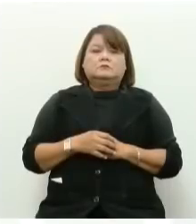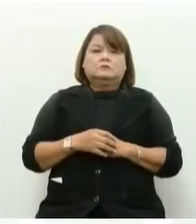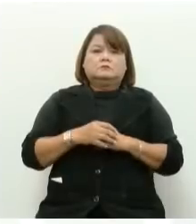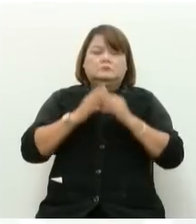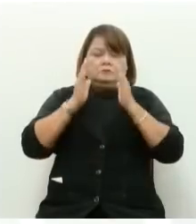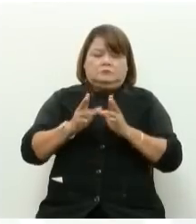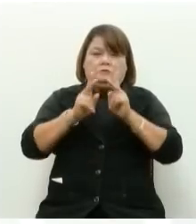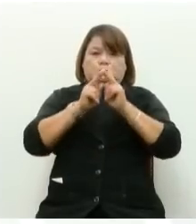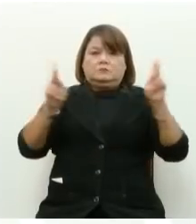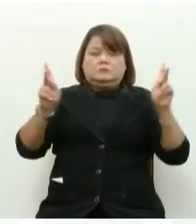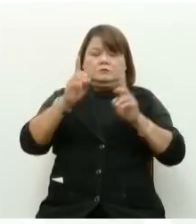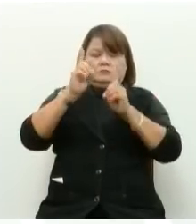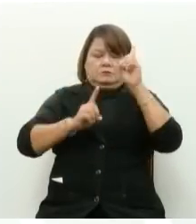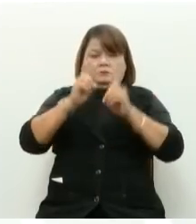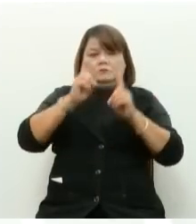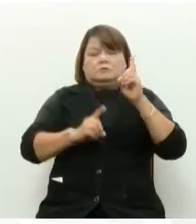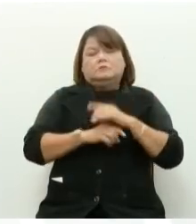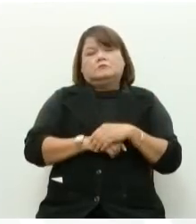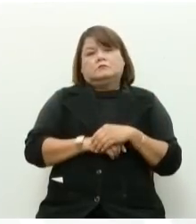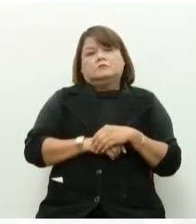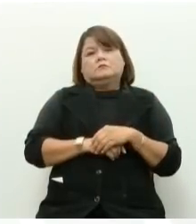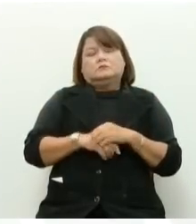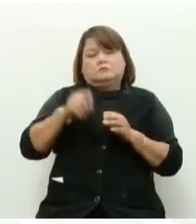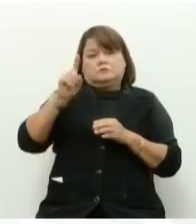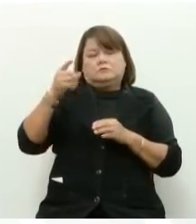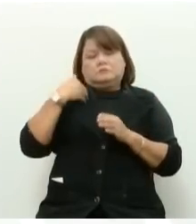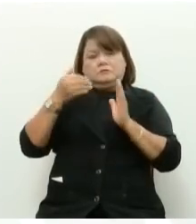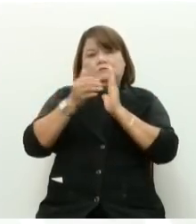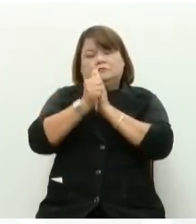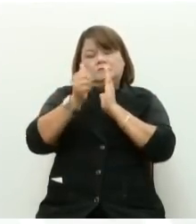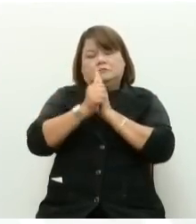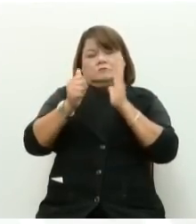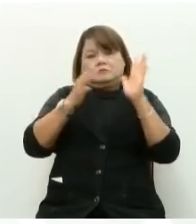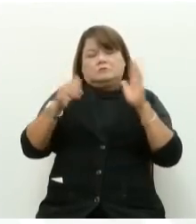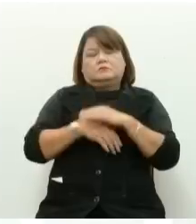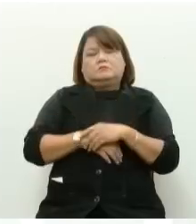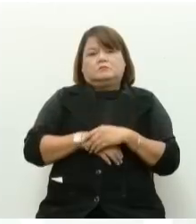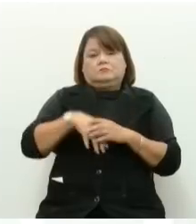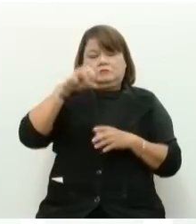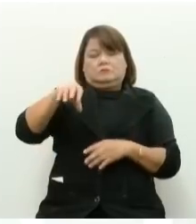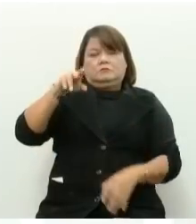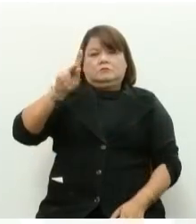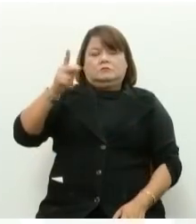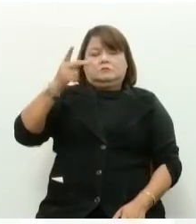การประเมินผู้ทรงที่เป็นกรรมการประเมินเนี่ยจริงๆท่านมีประสบการณ์สูงแล้วสำนักงานกกส.เ